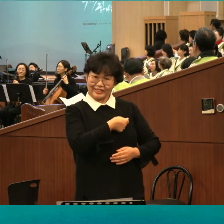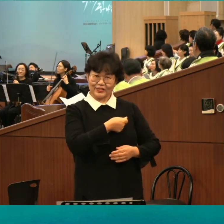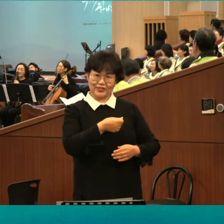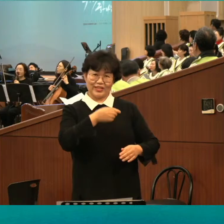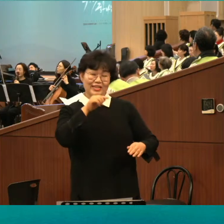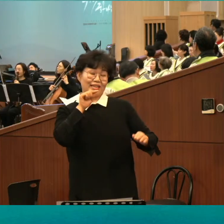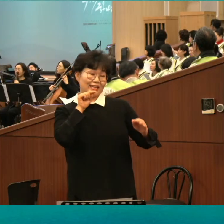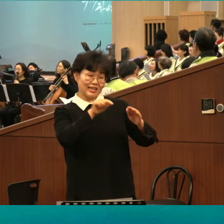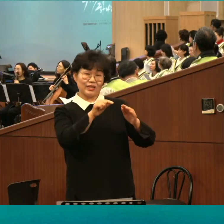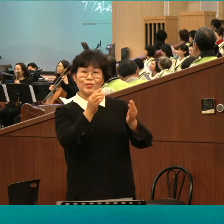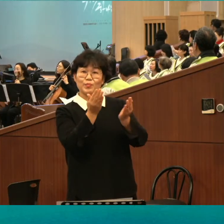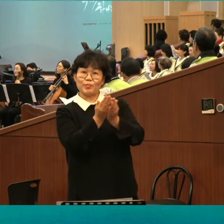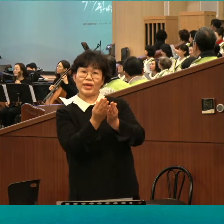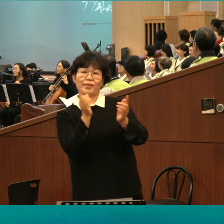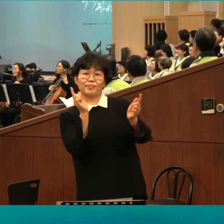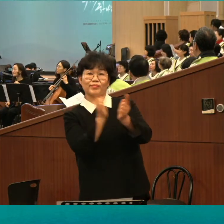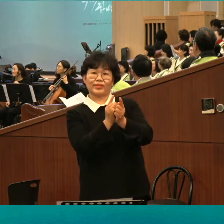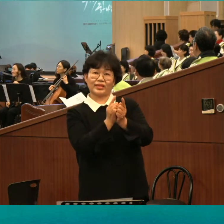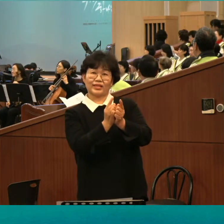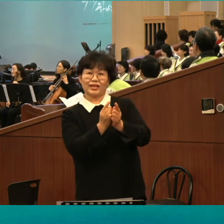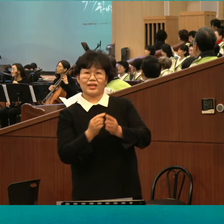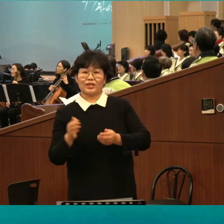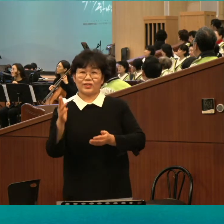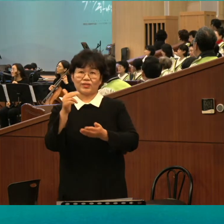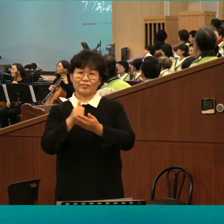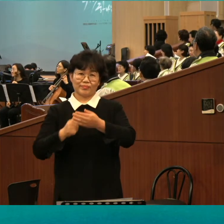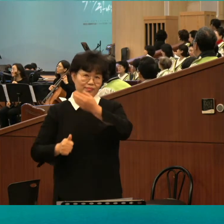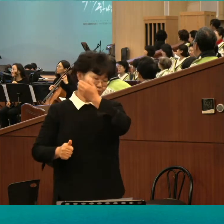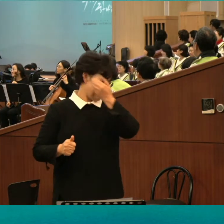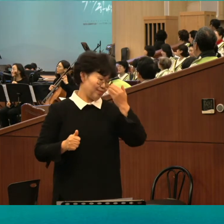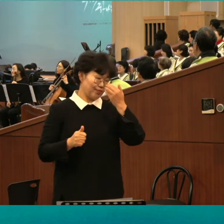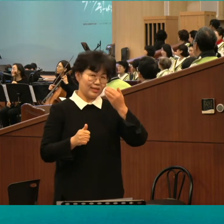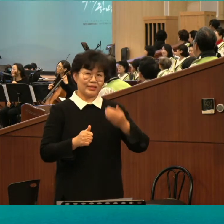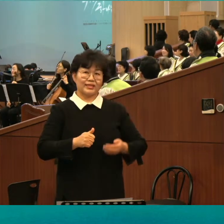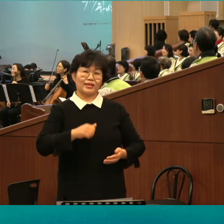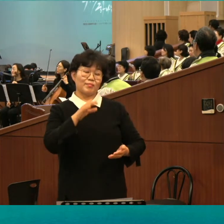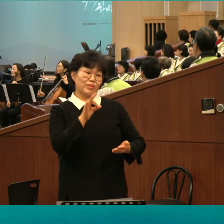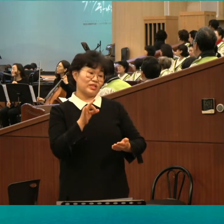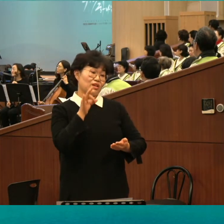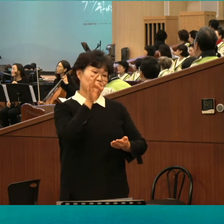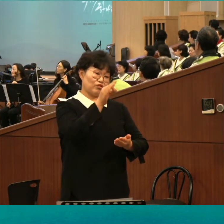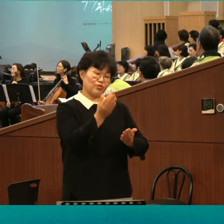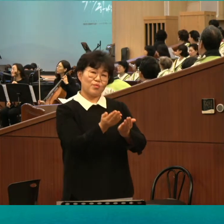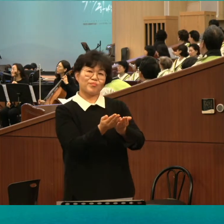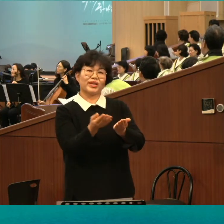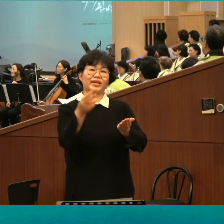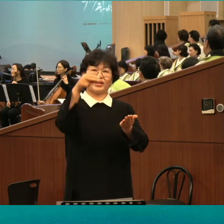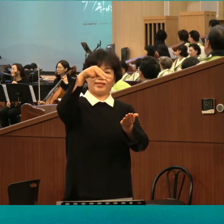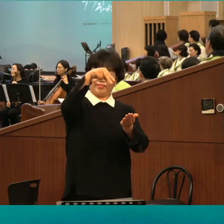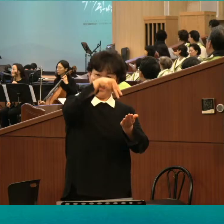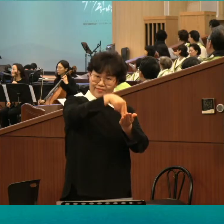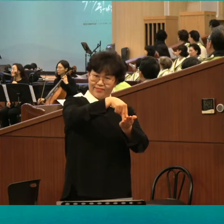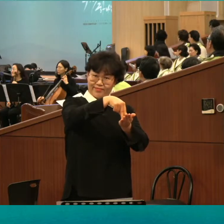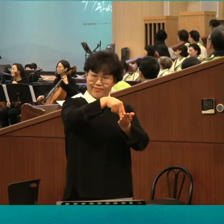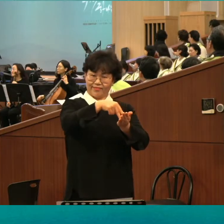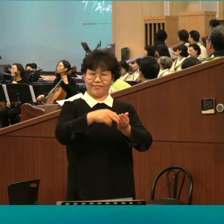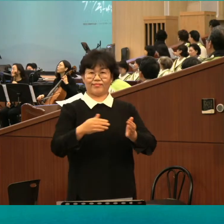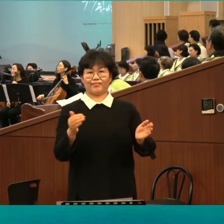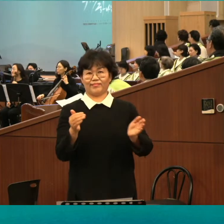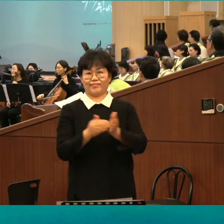여호와의 얼굴을 피하여 그들과 함께 다시스로 가려고 배삭을 주고 배에